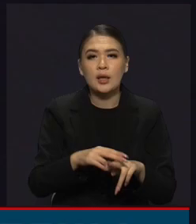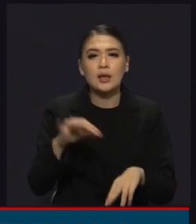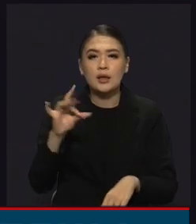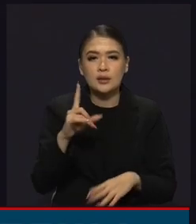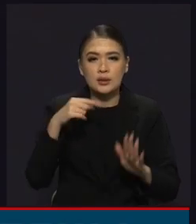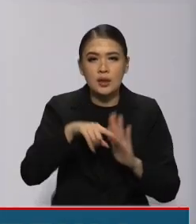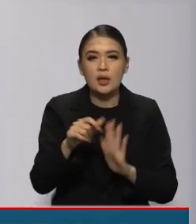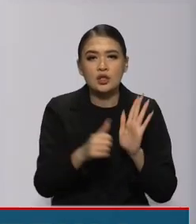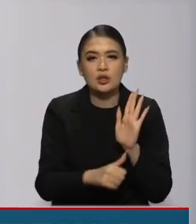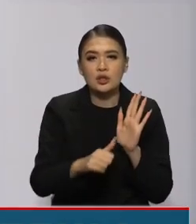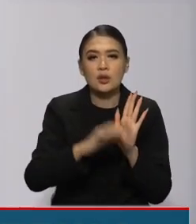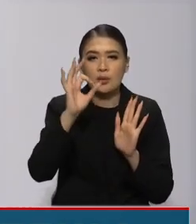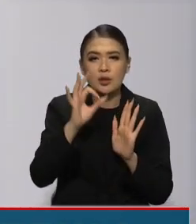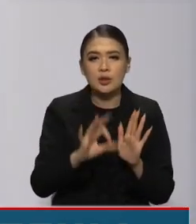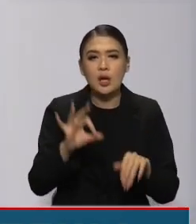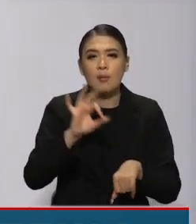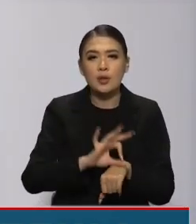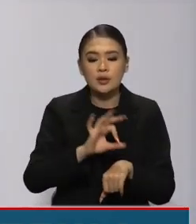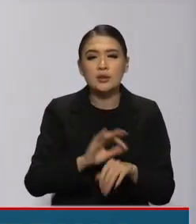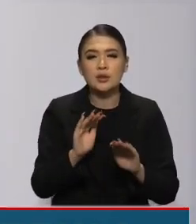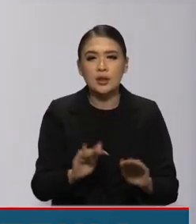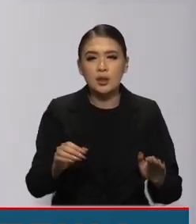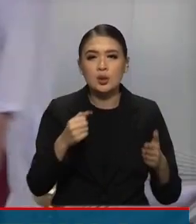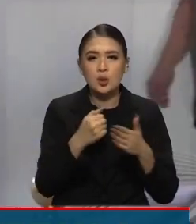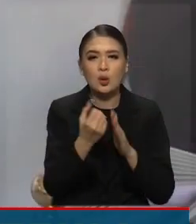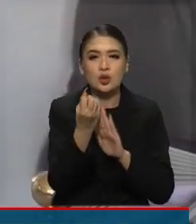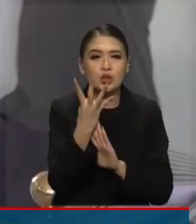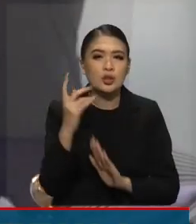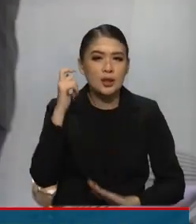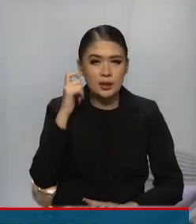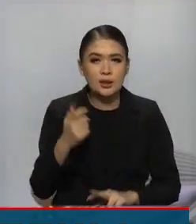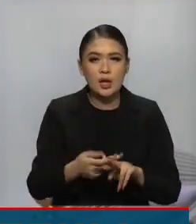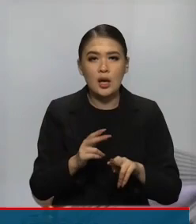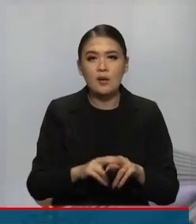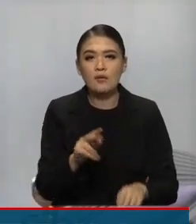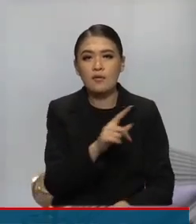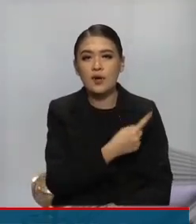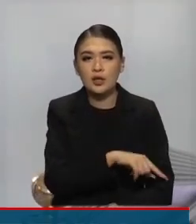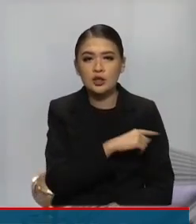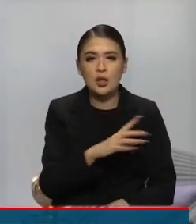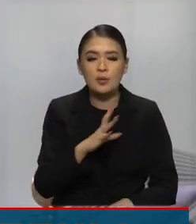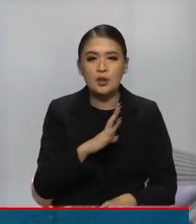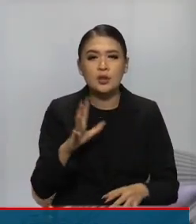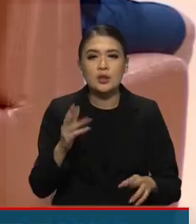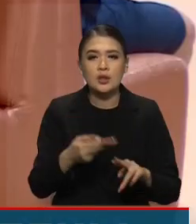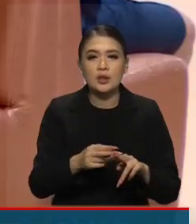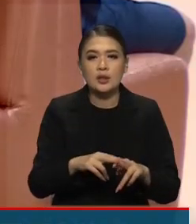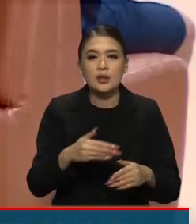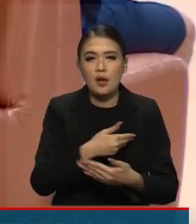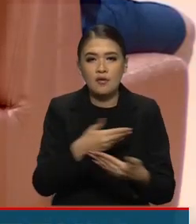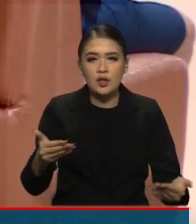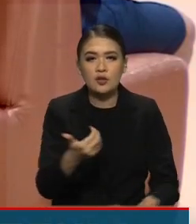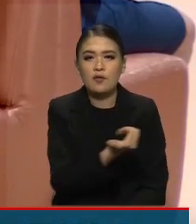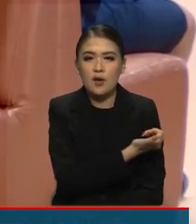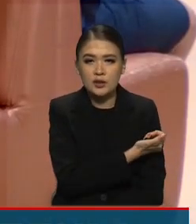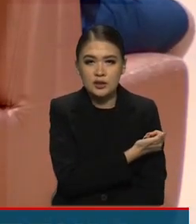Из них 66% заболевших – дети до 14 лет. Врачи в очередной раз советуют вакцинироваться. К слову,